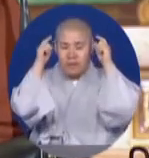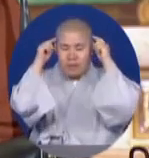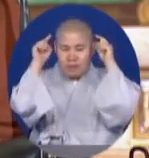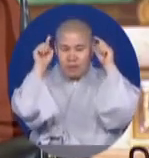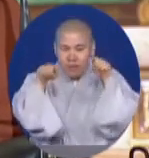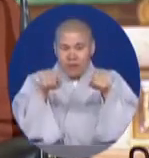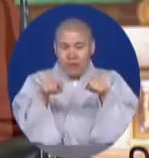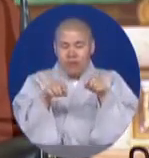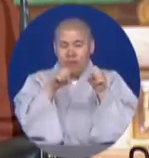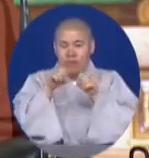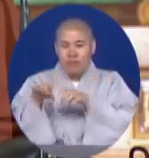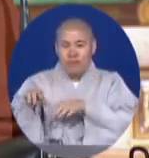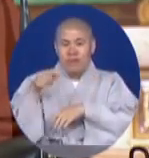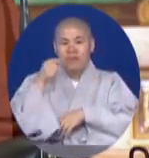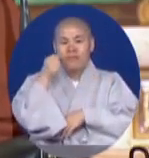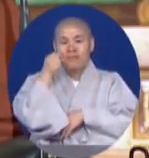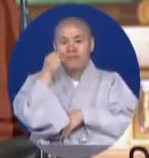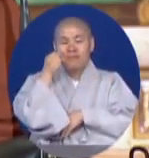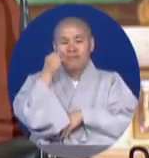어리석음을 여의지 못하고